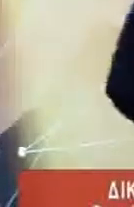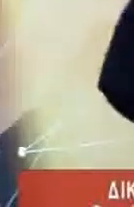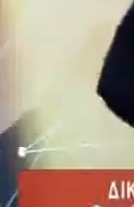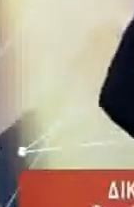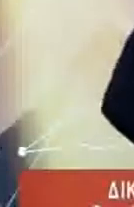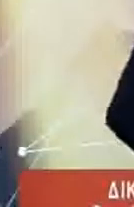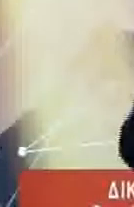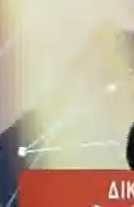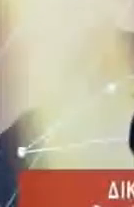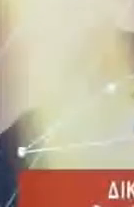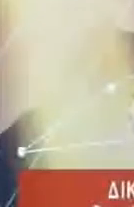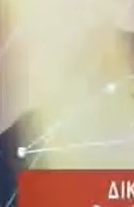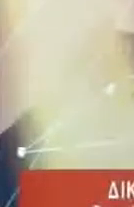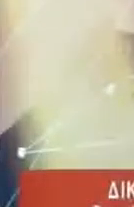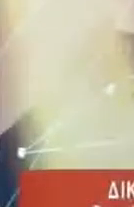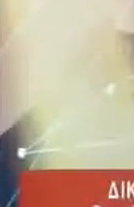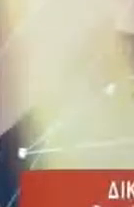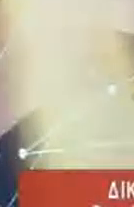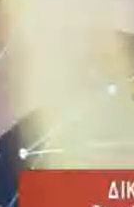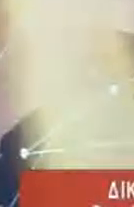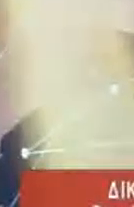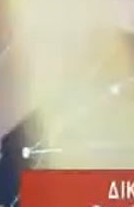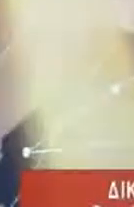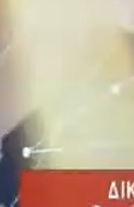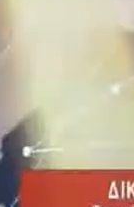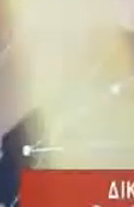λογοθεραπεία, ψυχοθεραπεία.